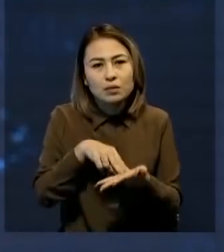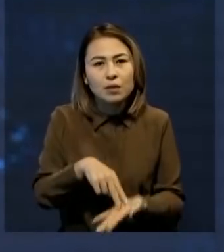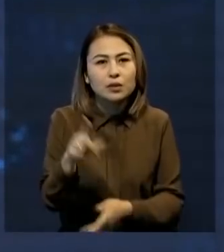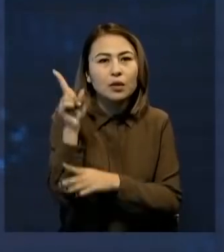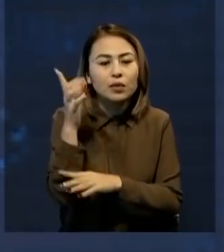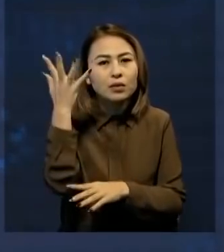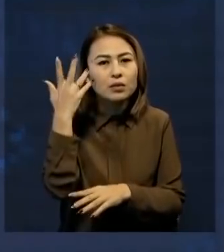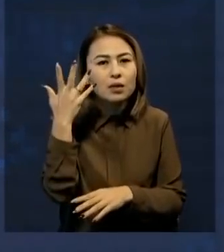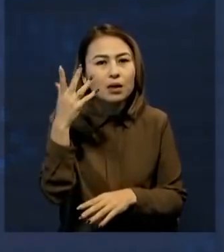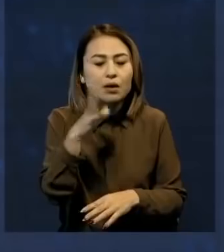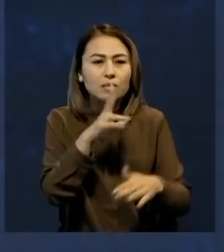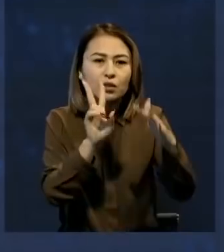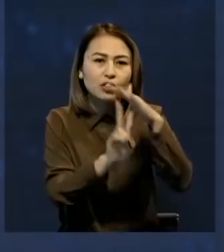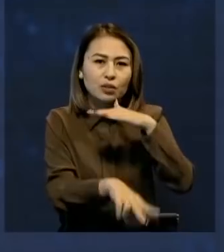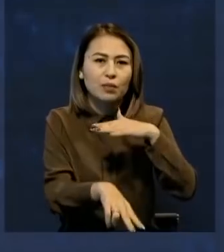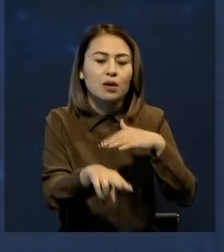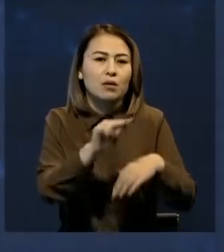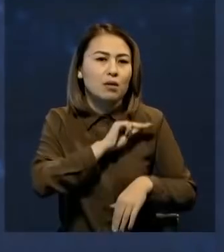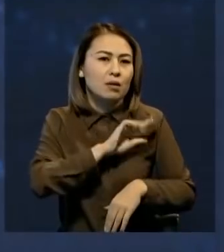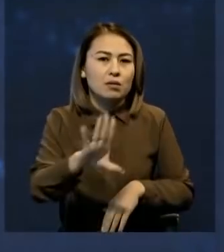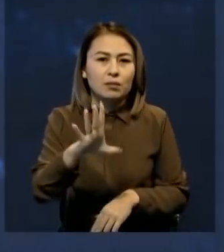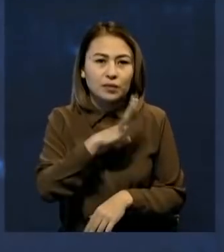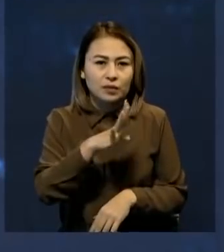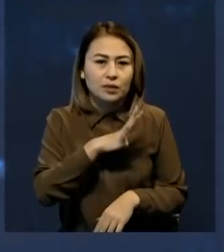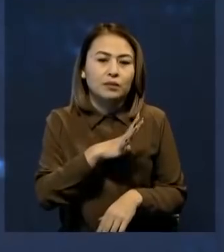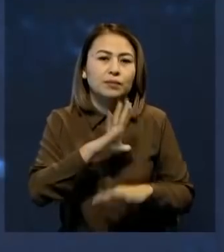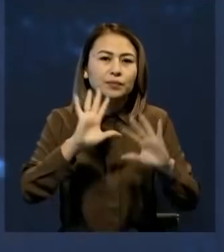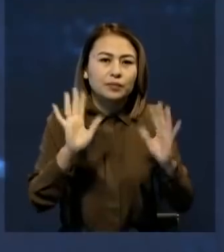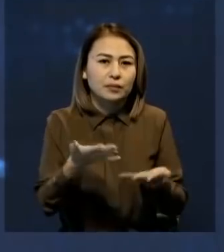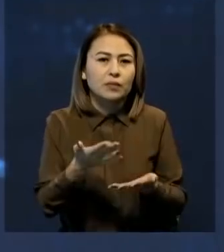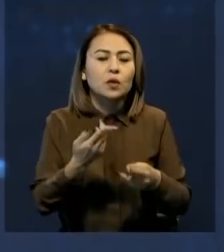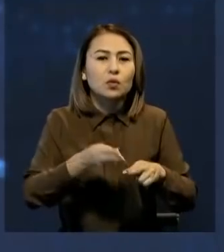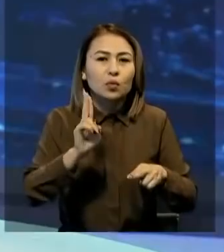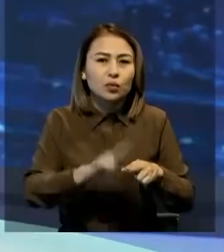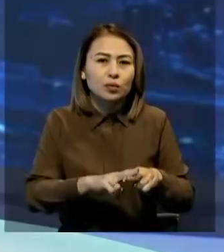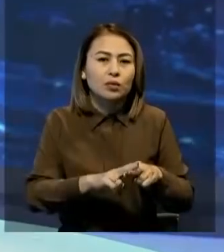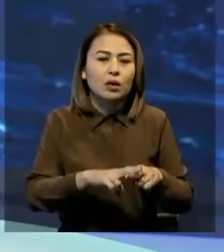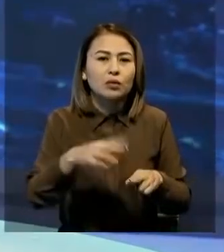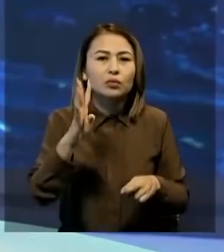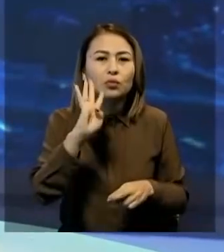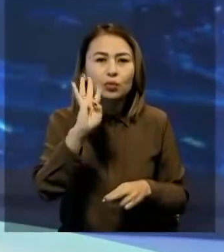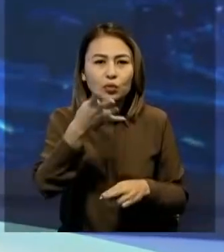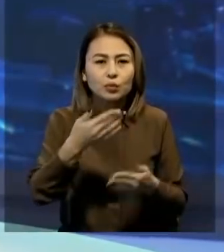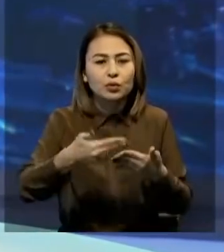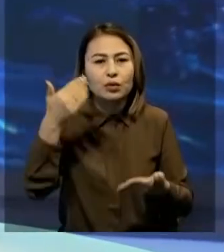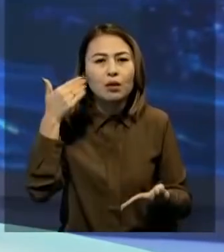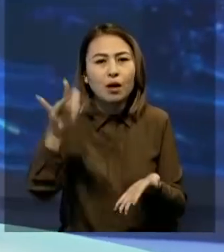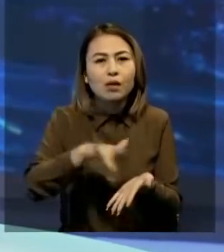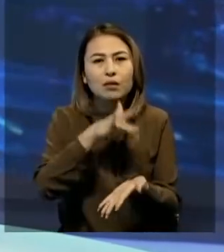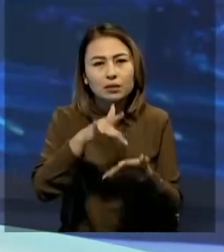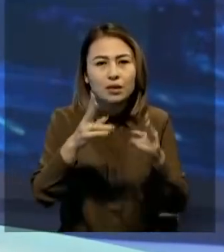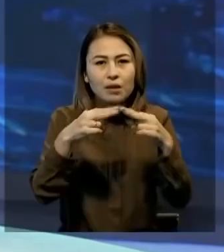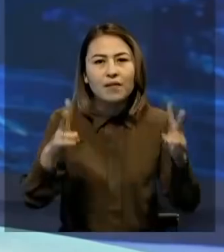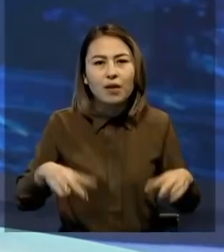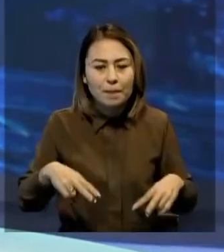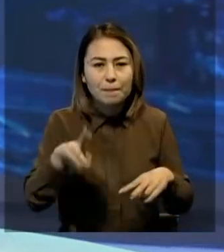жолаушыларды тасымалдау кезінде рельстен шығып кететін келеңсіз жағдайлар да жиі кездеседі. Сондықтан 4 жыл бұрын қалалық